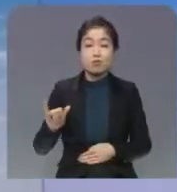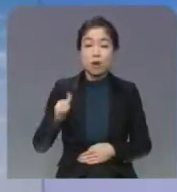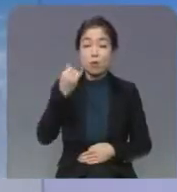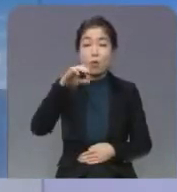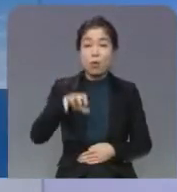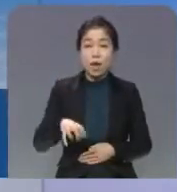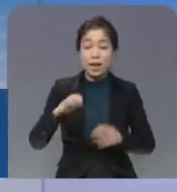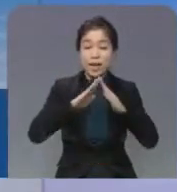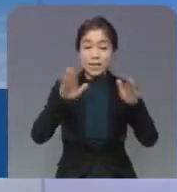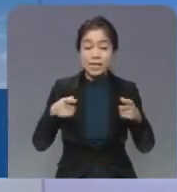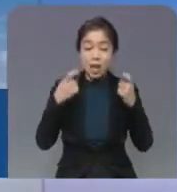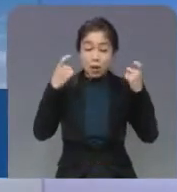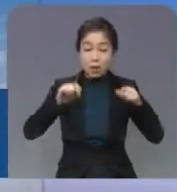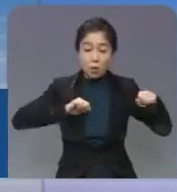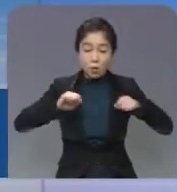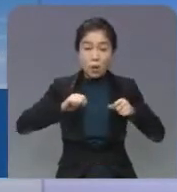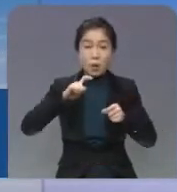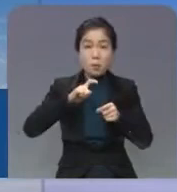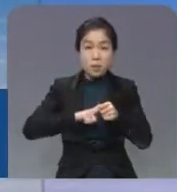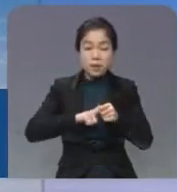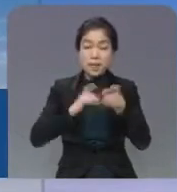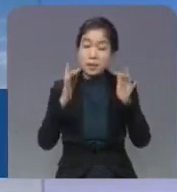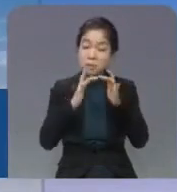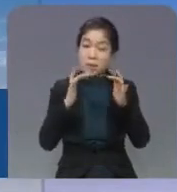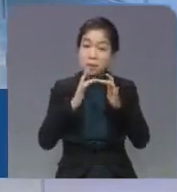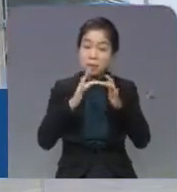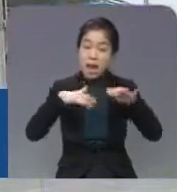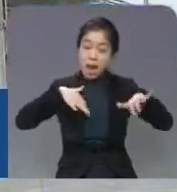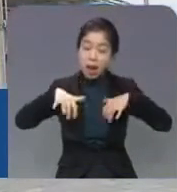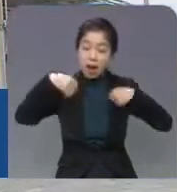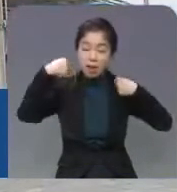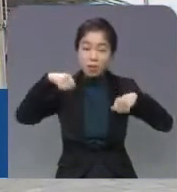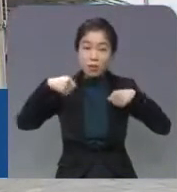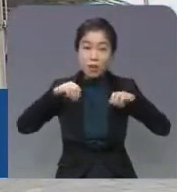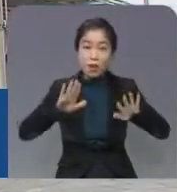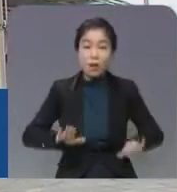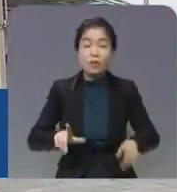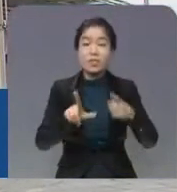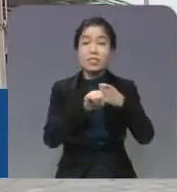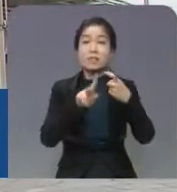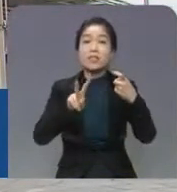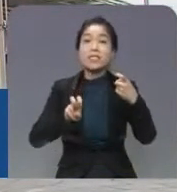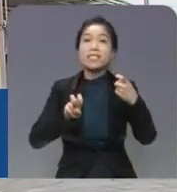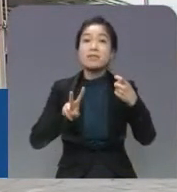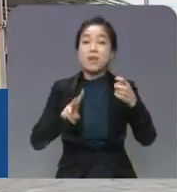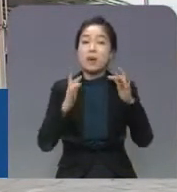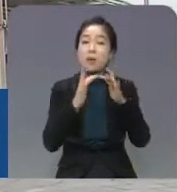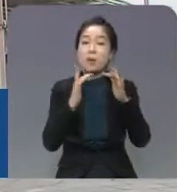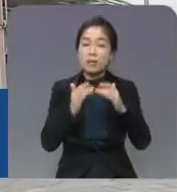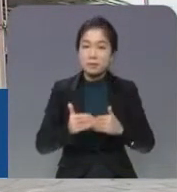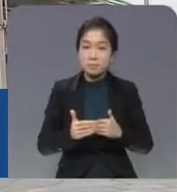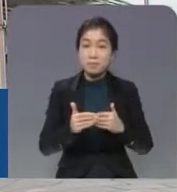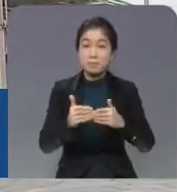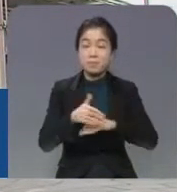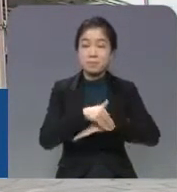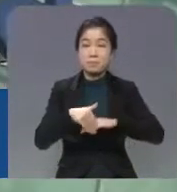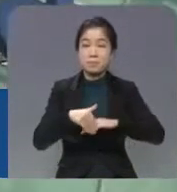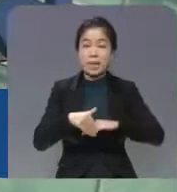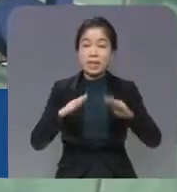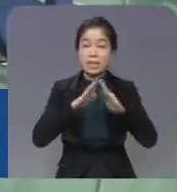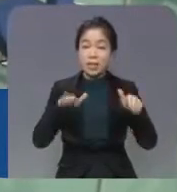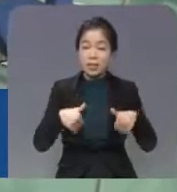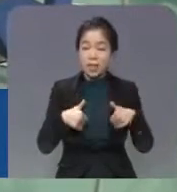무안국제공항과 전남 관광 활성화를 위한 비대면 버스킹 공연이 오는 21일 온라인으로 진행됩니다.